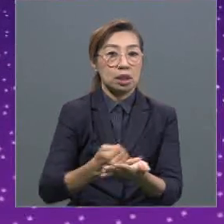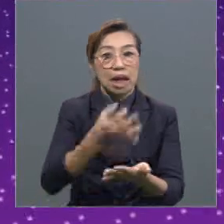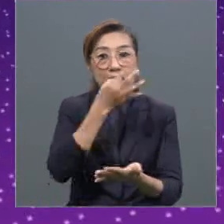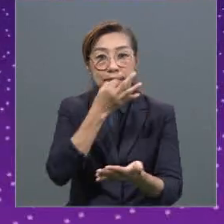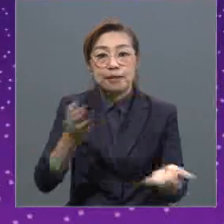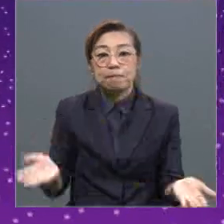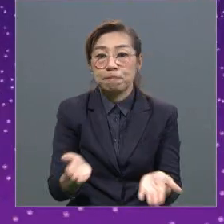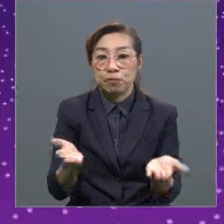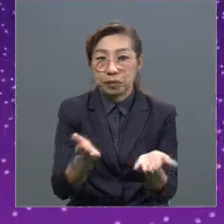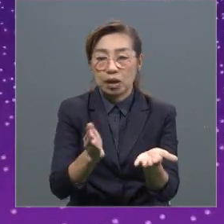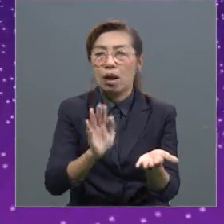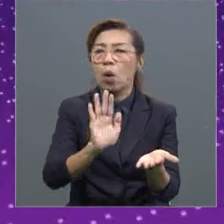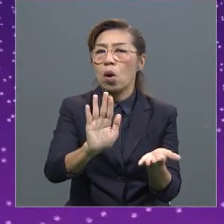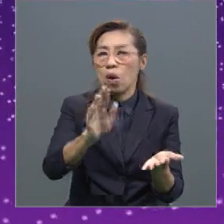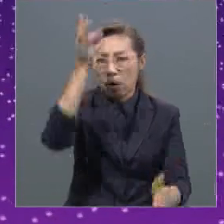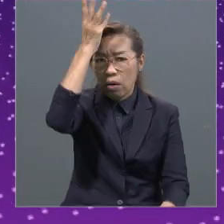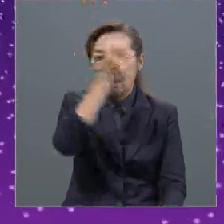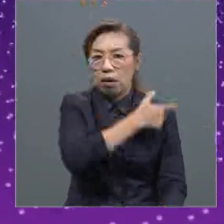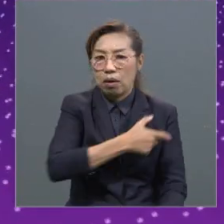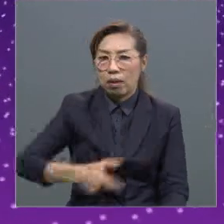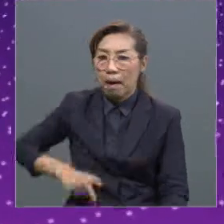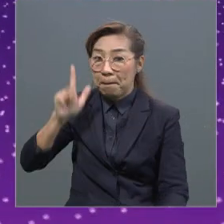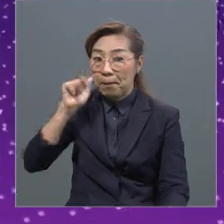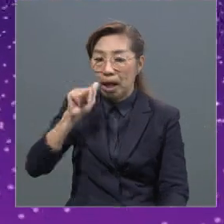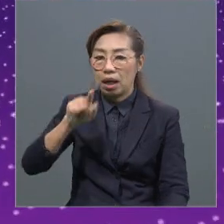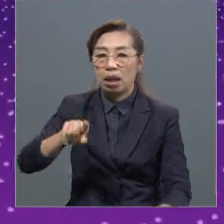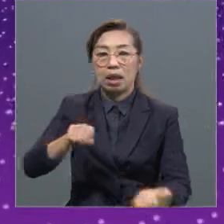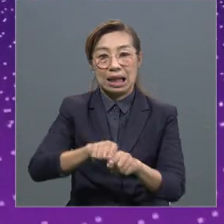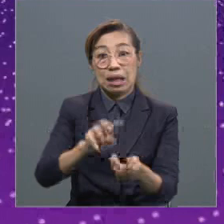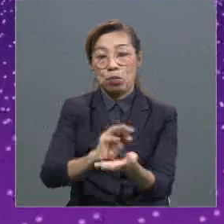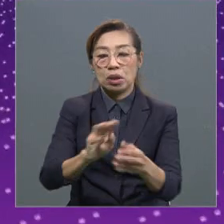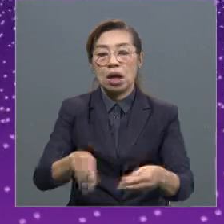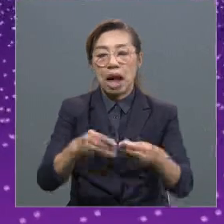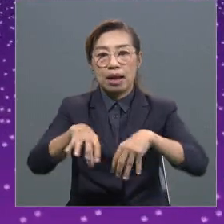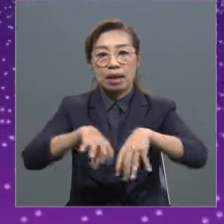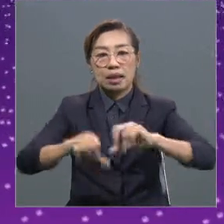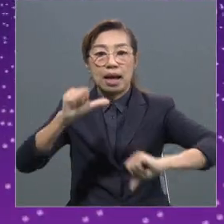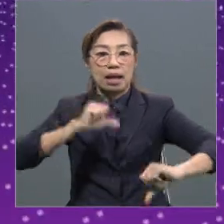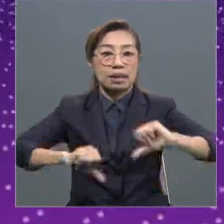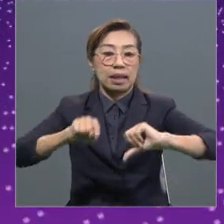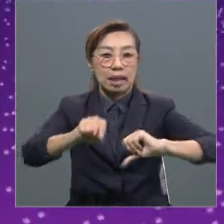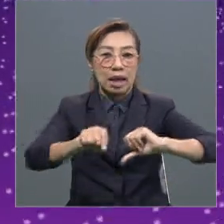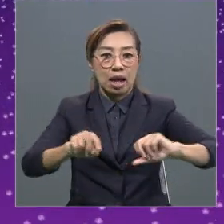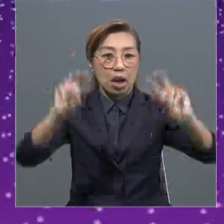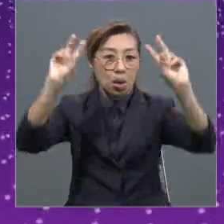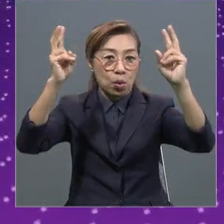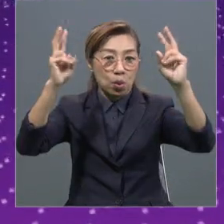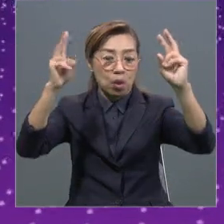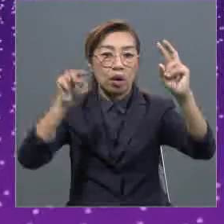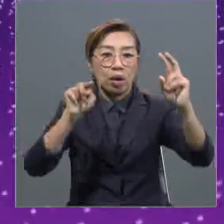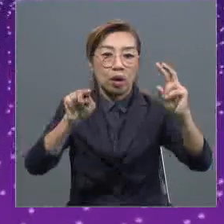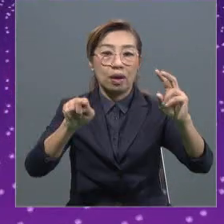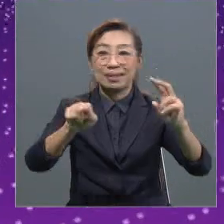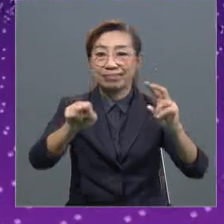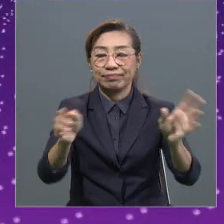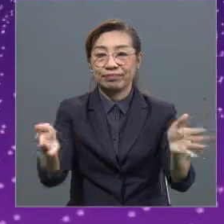บรมราชชนนีพันปีหลวงครับจะจัดการแสดงโขนมูลนิธิศิลปาชีพต่อนพระจักรราวตาณ